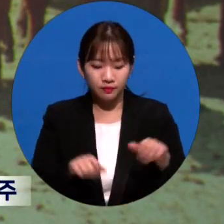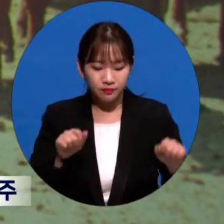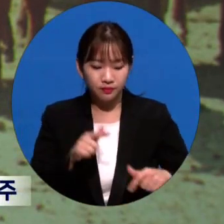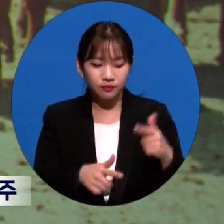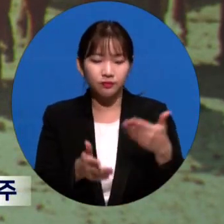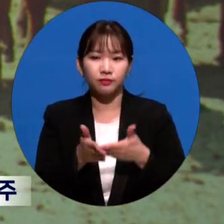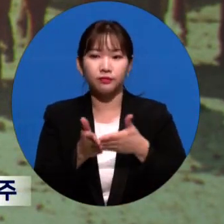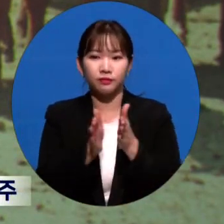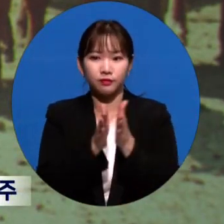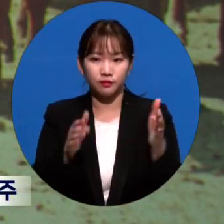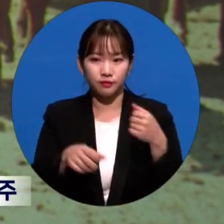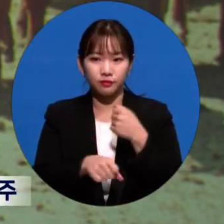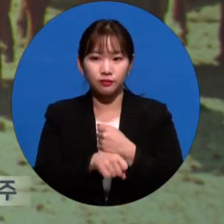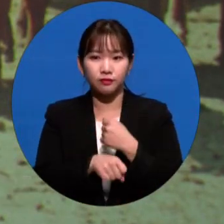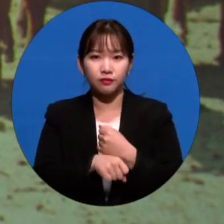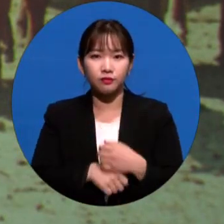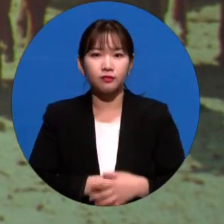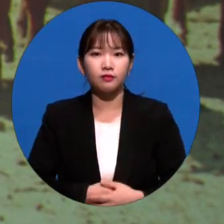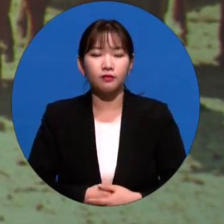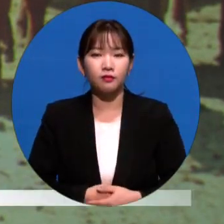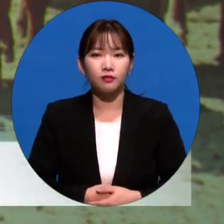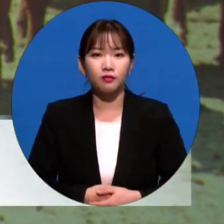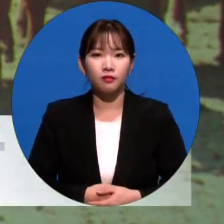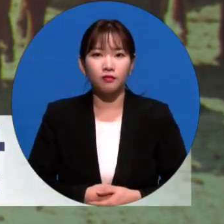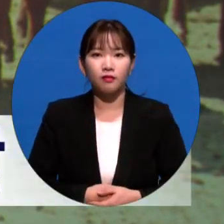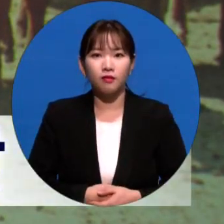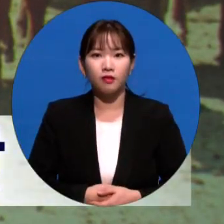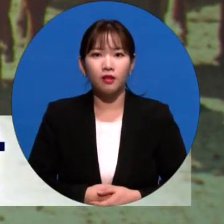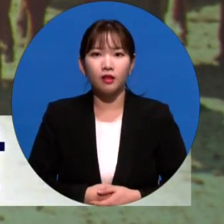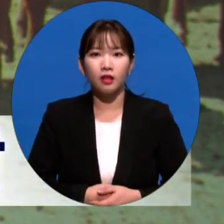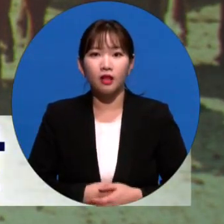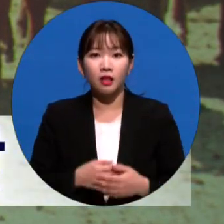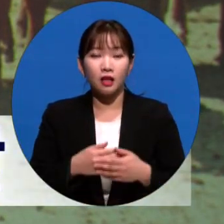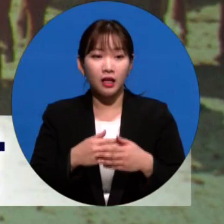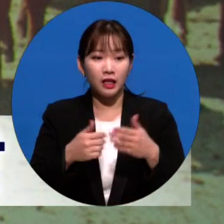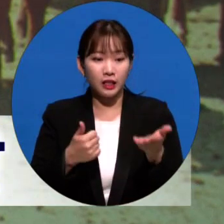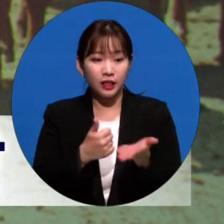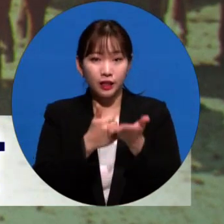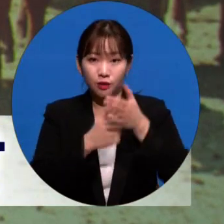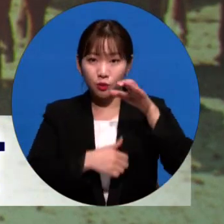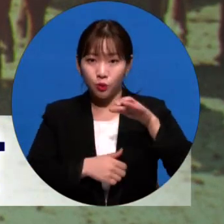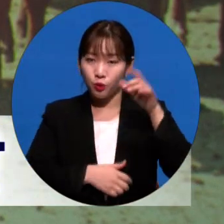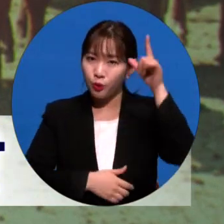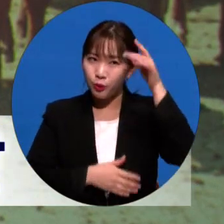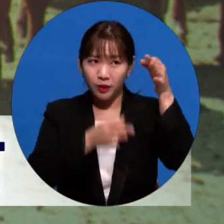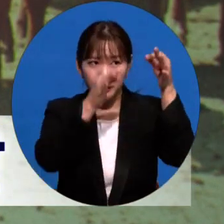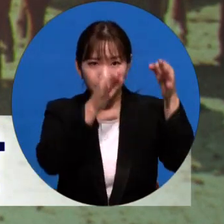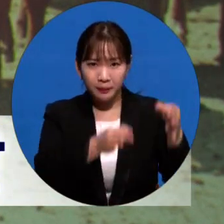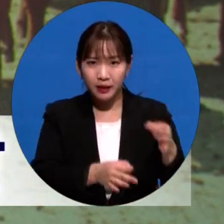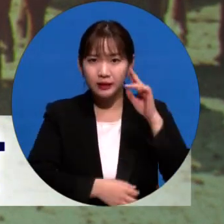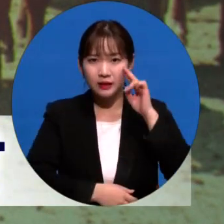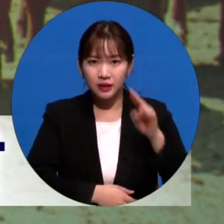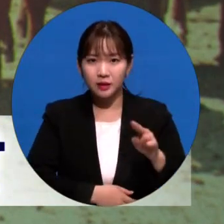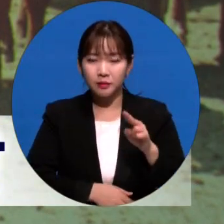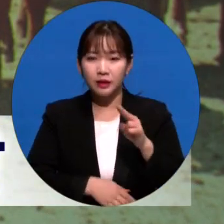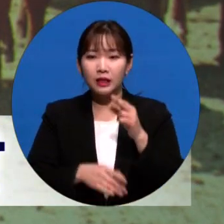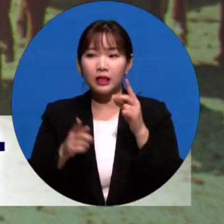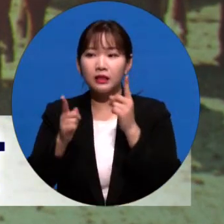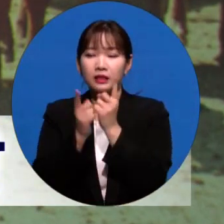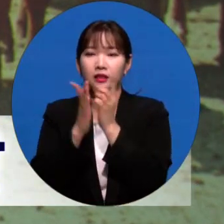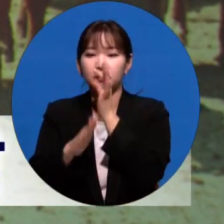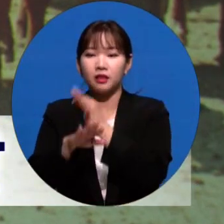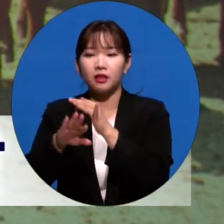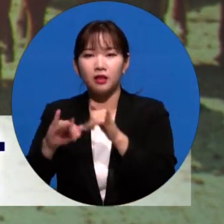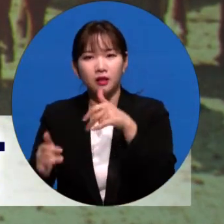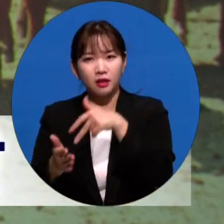여러분 안녕하십니까? 목포 MBC 뉴스데스크입니다. 산재 소값이 큰 폭으로 떨어졌지만 소비자 가격은